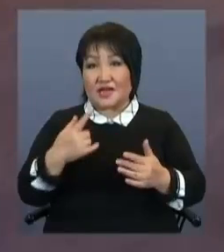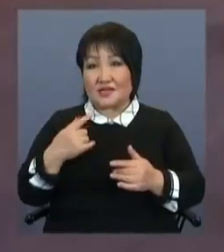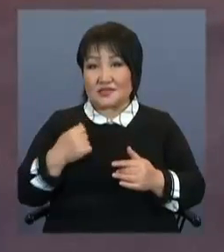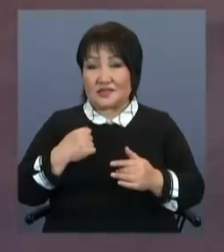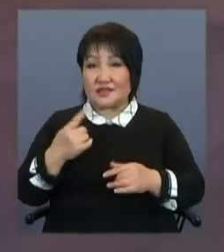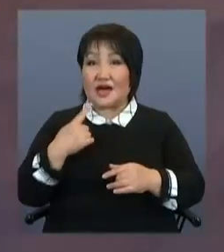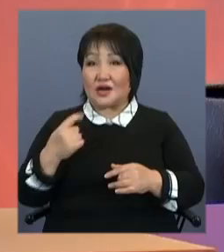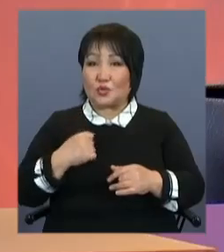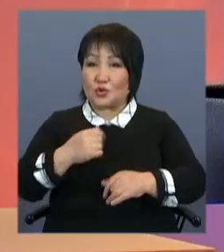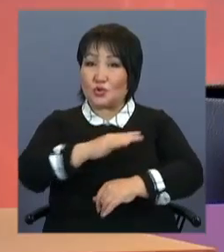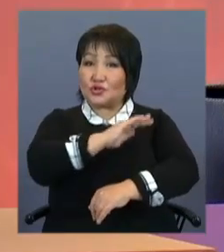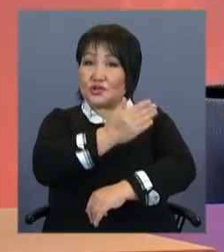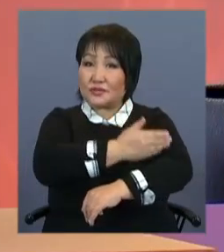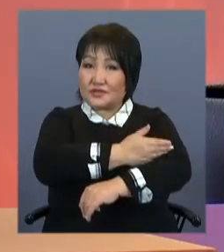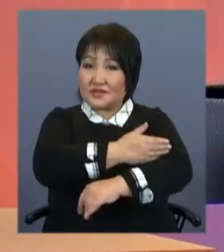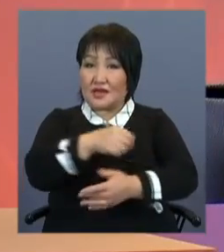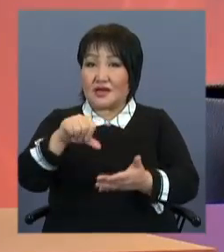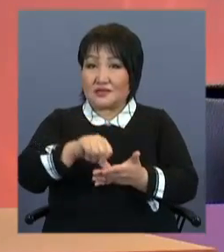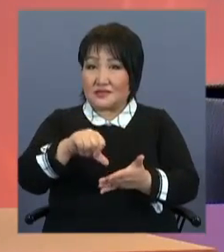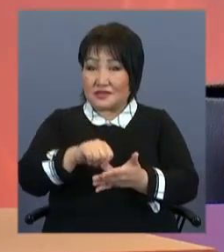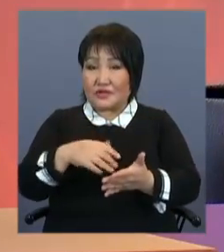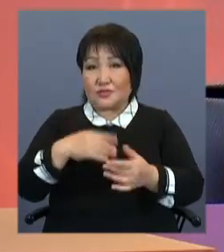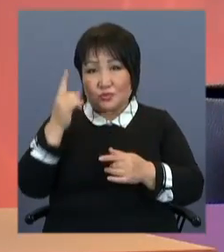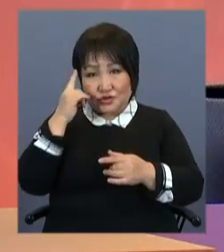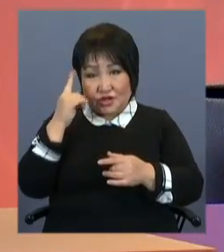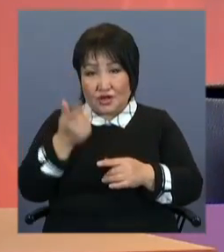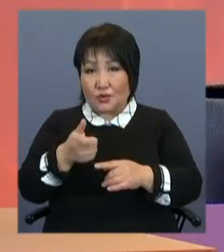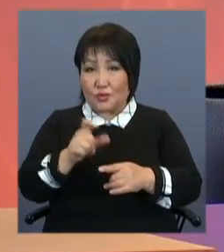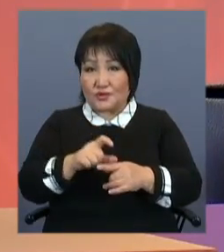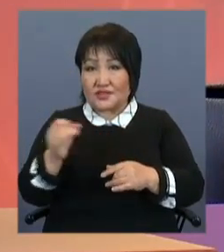күштерімізді қатысады. Менің ойымша өте қызықты.